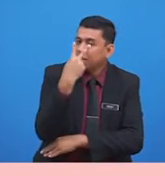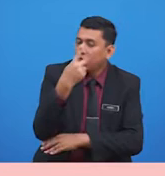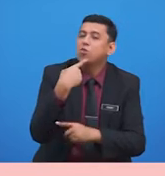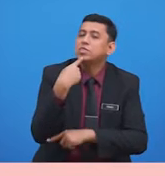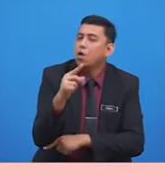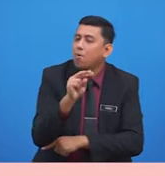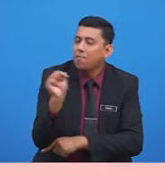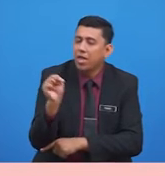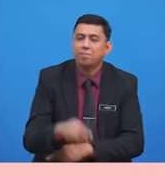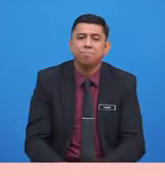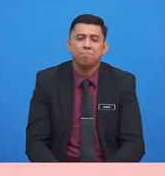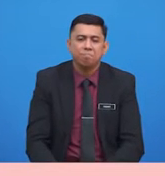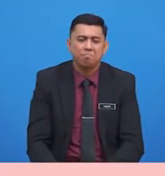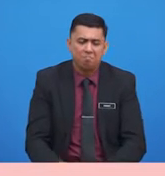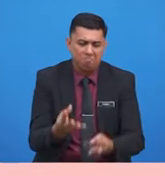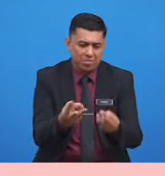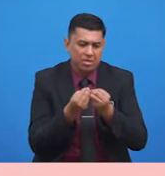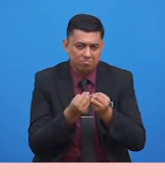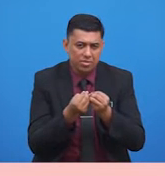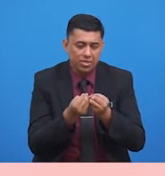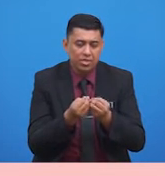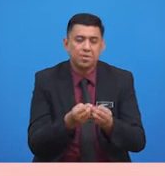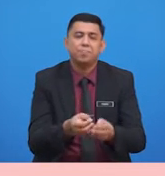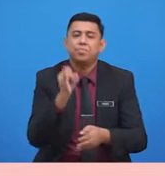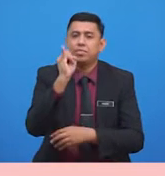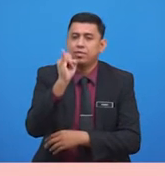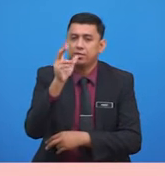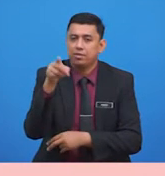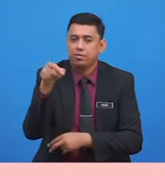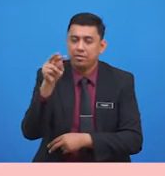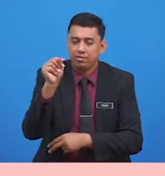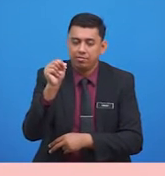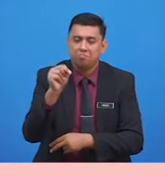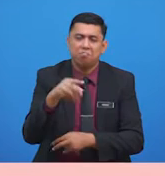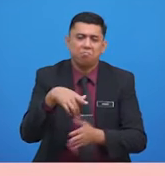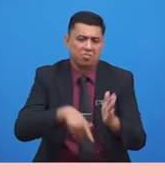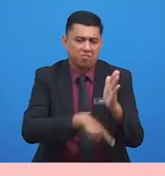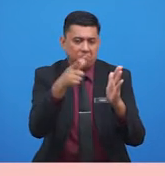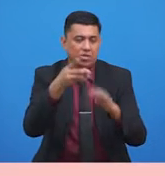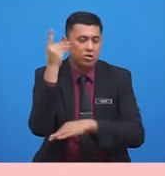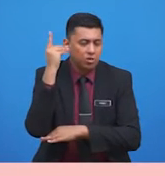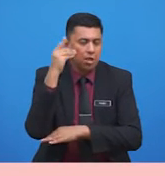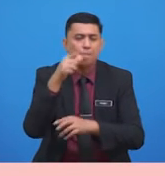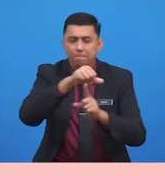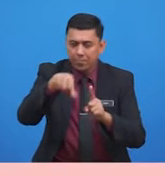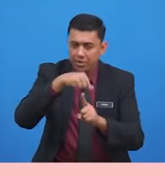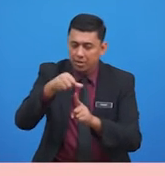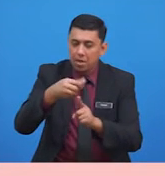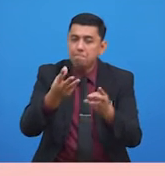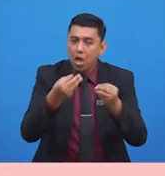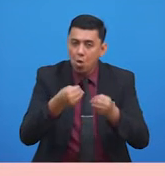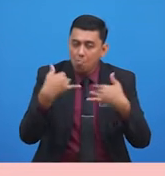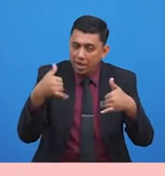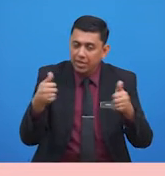jawapan. Prema meminta keizinan terlebih dahulu apabila hendak